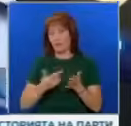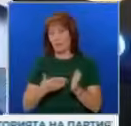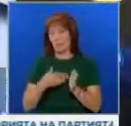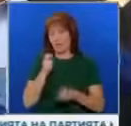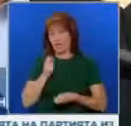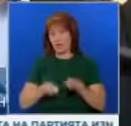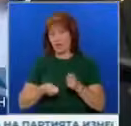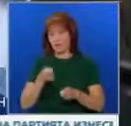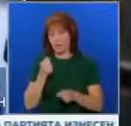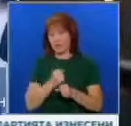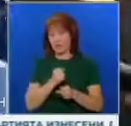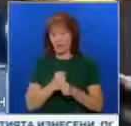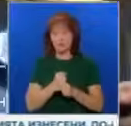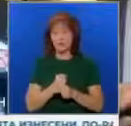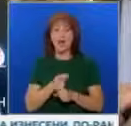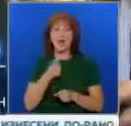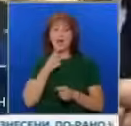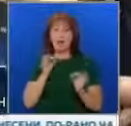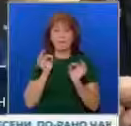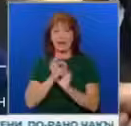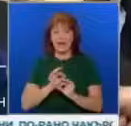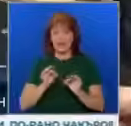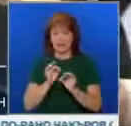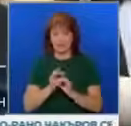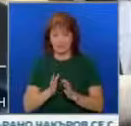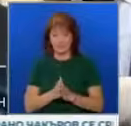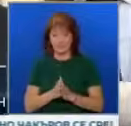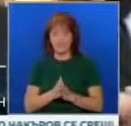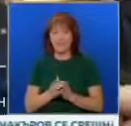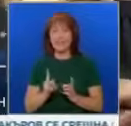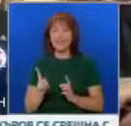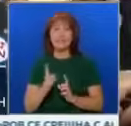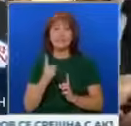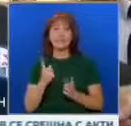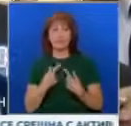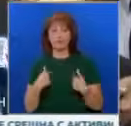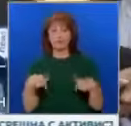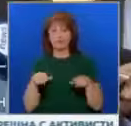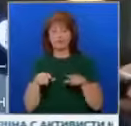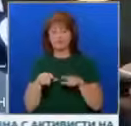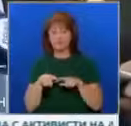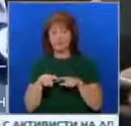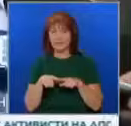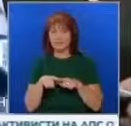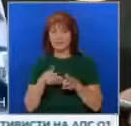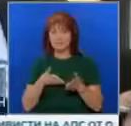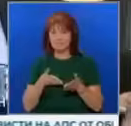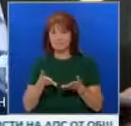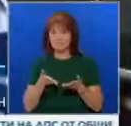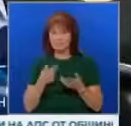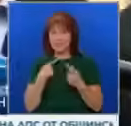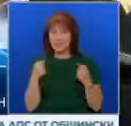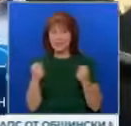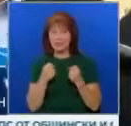ремонтни дейности, е изпразнена. Само, че ние цяла зима не